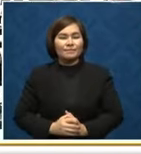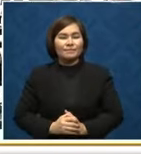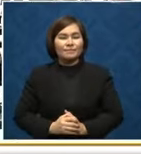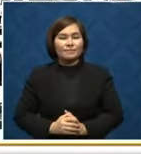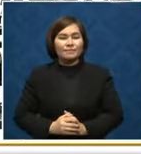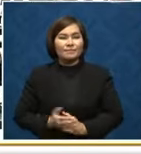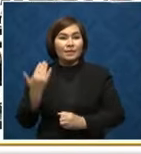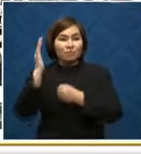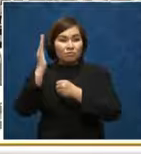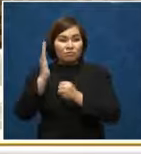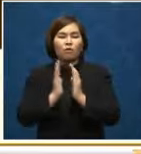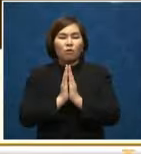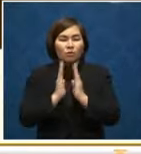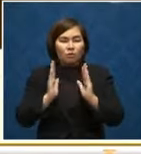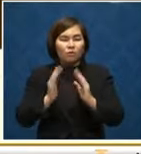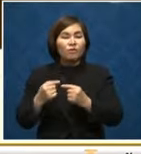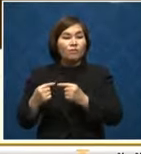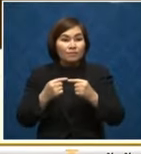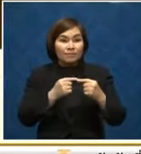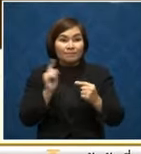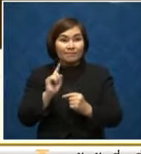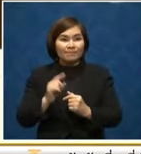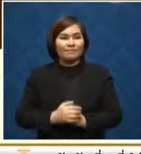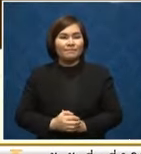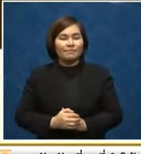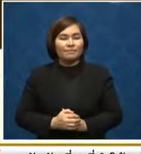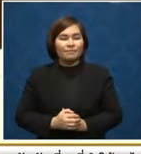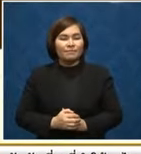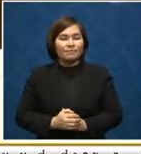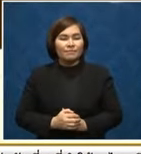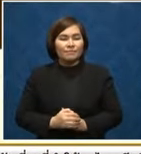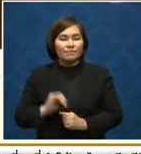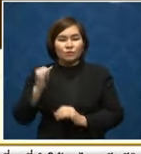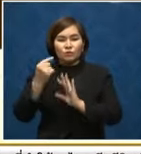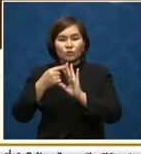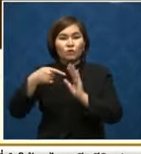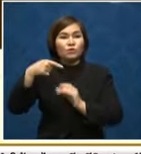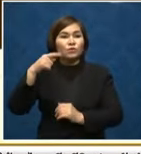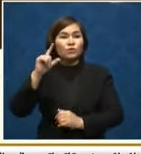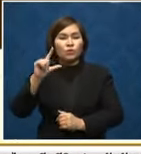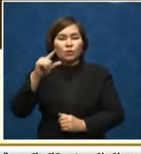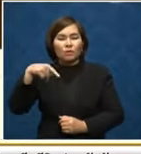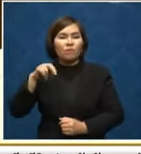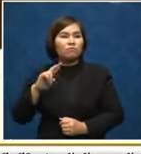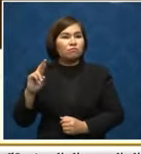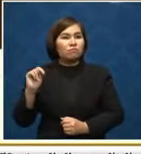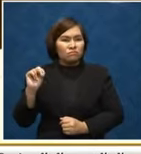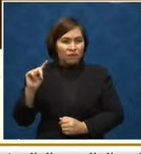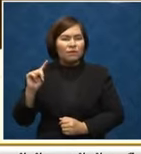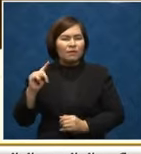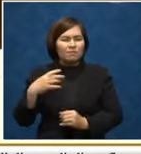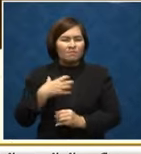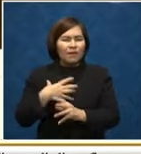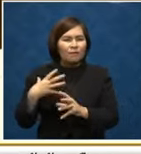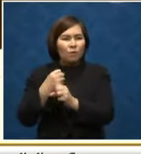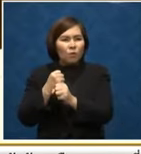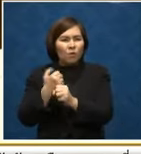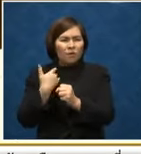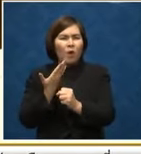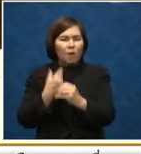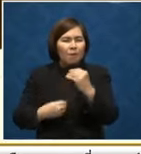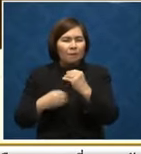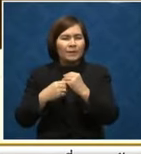ากครับต่อไปผมก็จะให้ท่านจุลพันธ์อมรวิวัฒน์นะฮะจะได้สรุปแต่มีผู้ขออีก1ท่าน